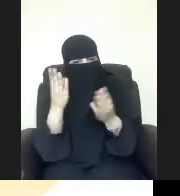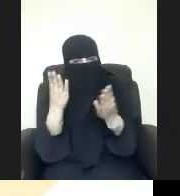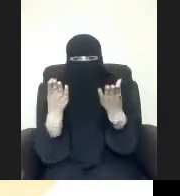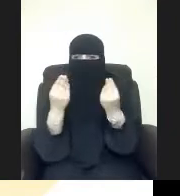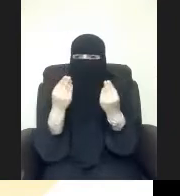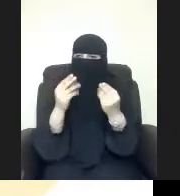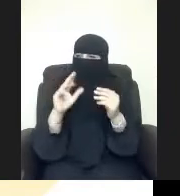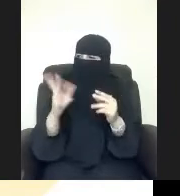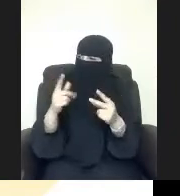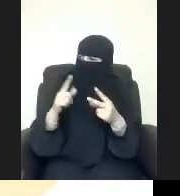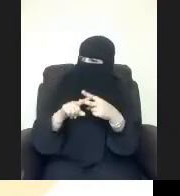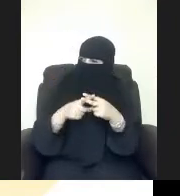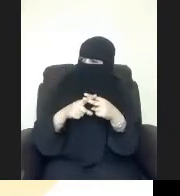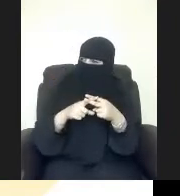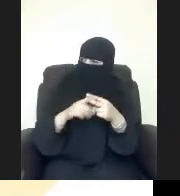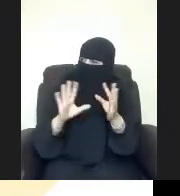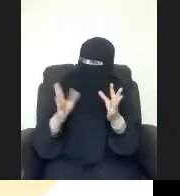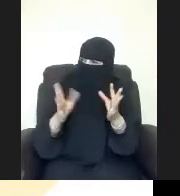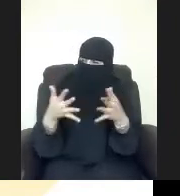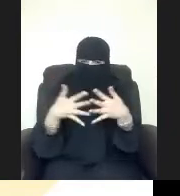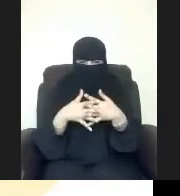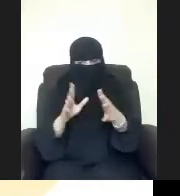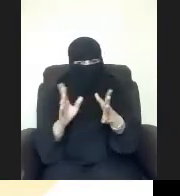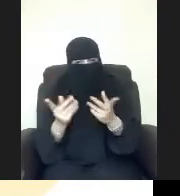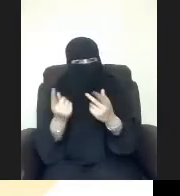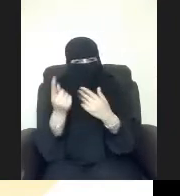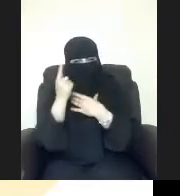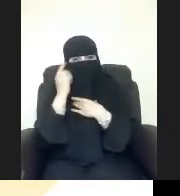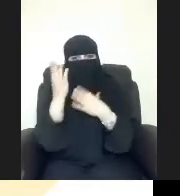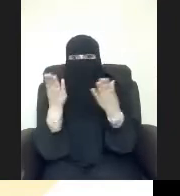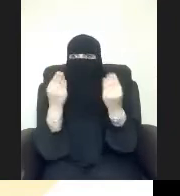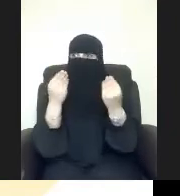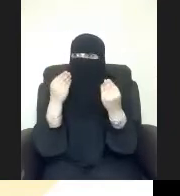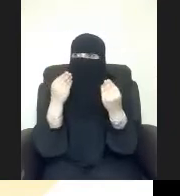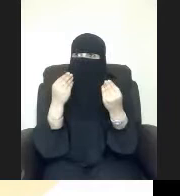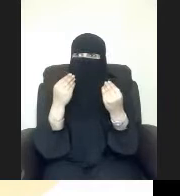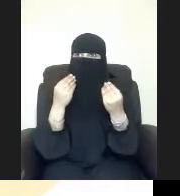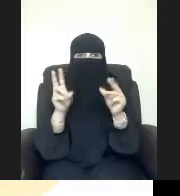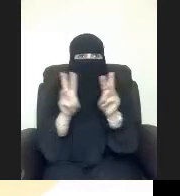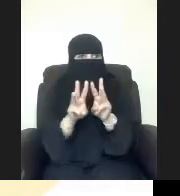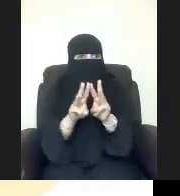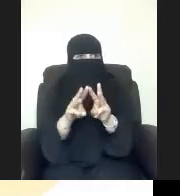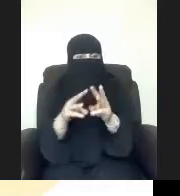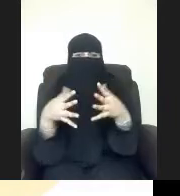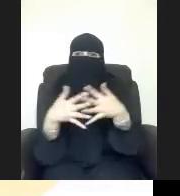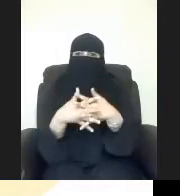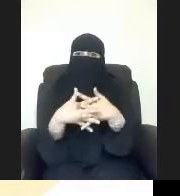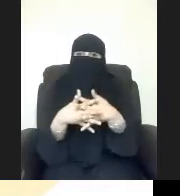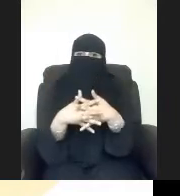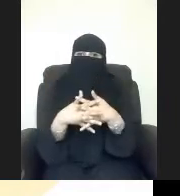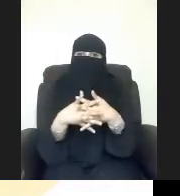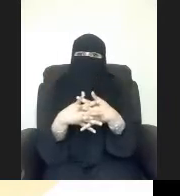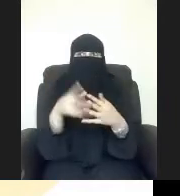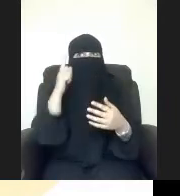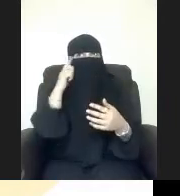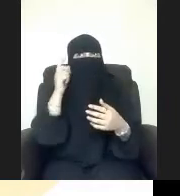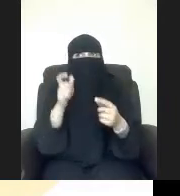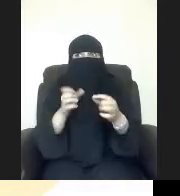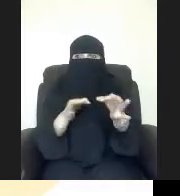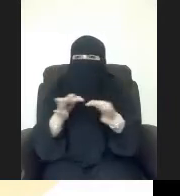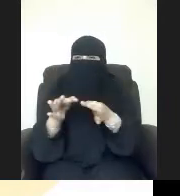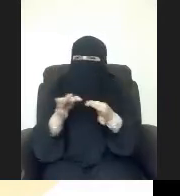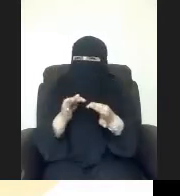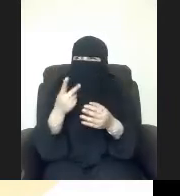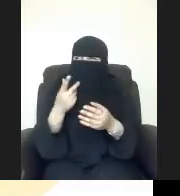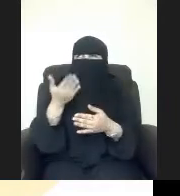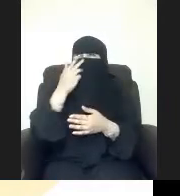بالتقنية بالتعلم المدمج بالتعلم الإلكتروني، كيف أربطها؟ ما لها يعني النظرية كثير يقول عاف عليها